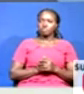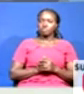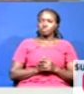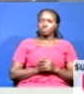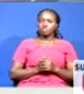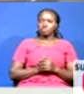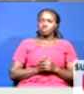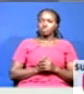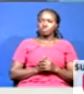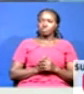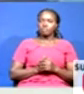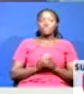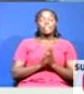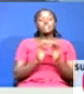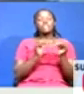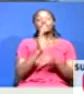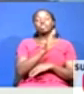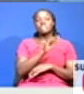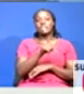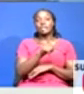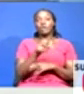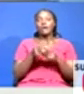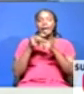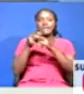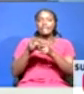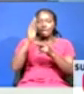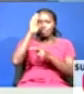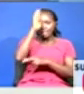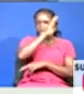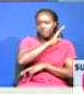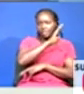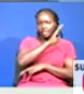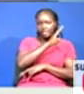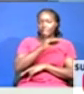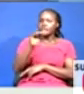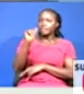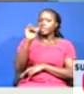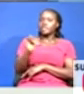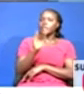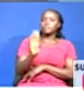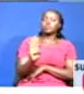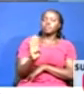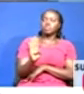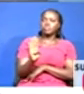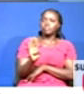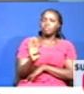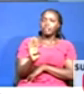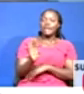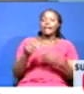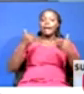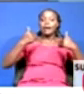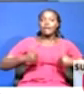Karibu sasa mtazamaji kwenye taarifa za jioni ya leo. Mimi naitwa Beatrice Gatonya Ngetich. Mimi naitwa Ahmed Jumabalo, ukipenda niite AJB. Mwenzetu wa lugha